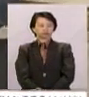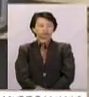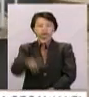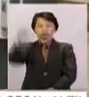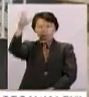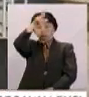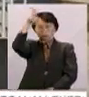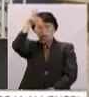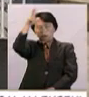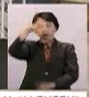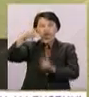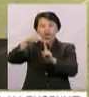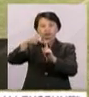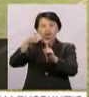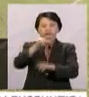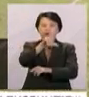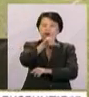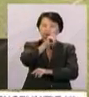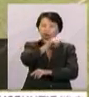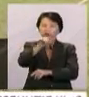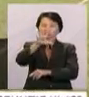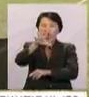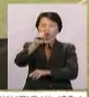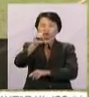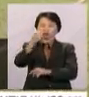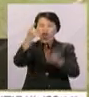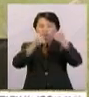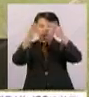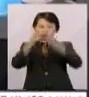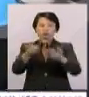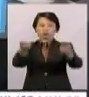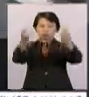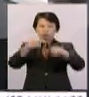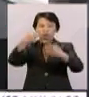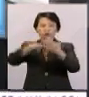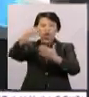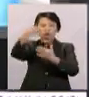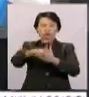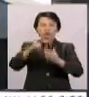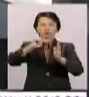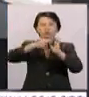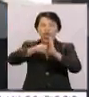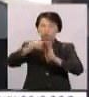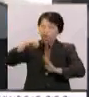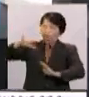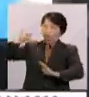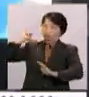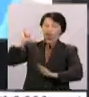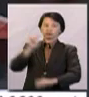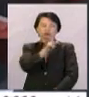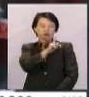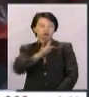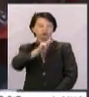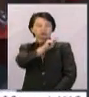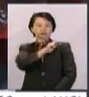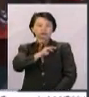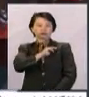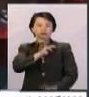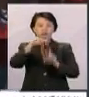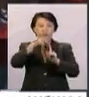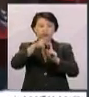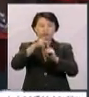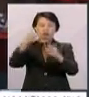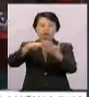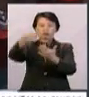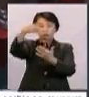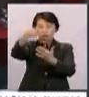Kerajaan negeri menjangka 30 hingga 50 ribu pengunjung menghadiri program itu yang bermula semalam. Bagi Ketua Menteri Chow Kon Yao, program